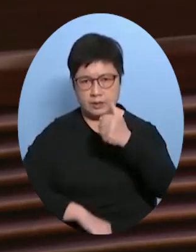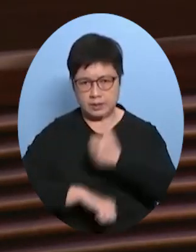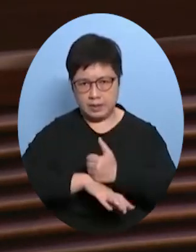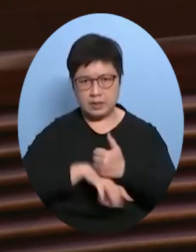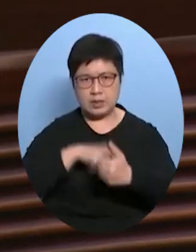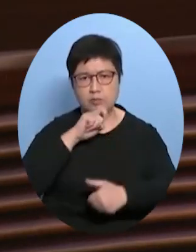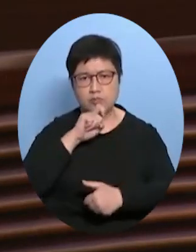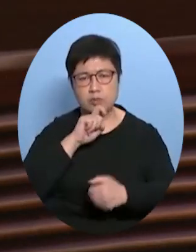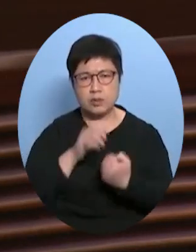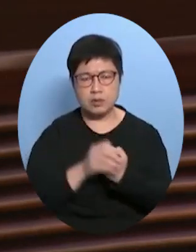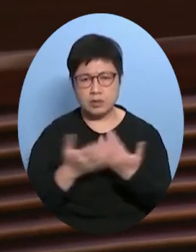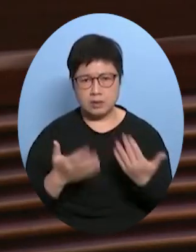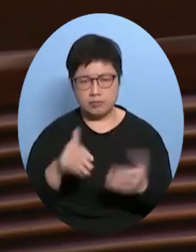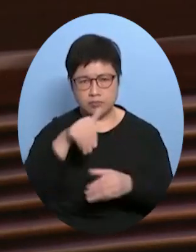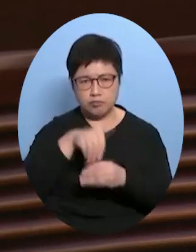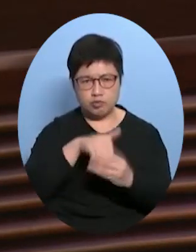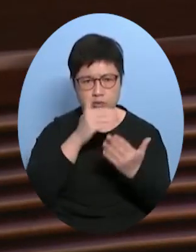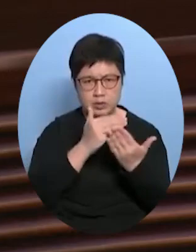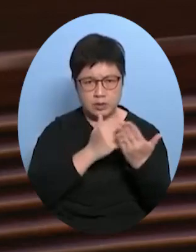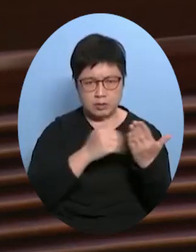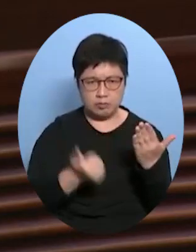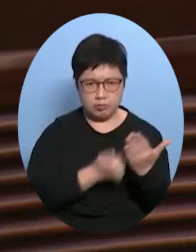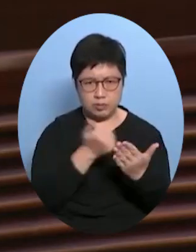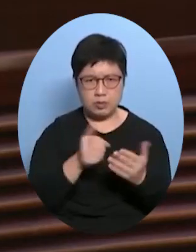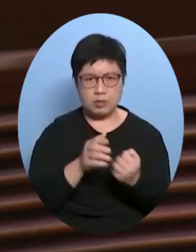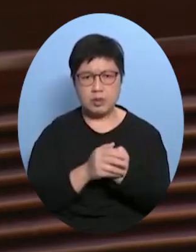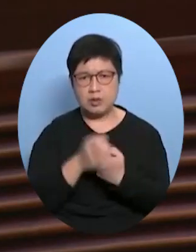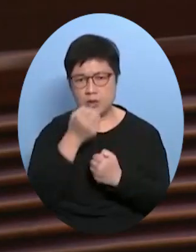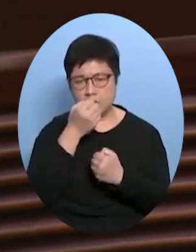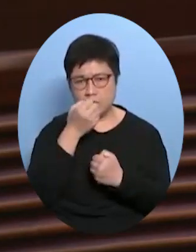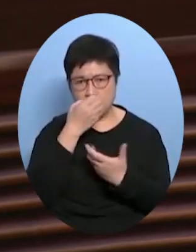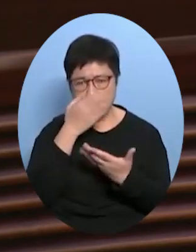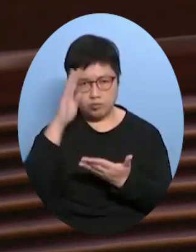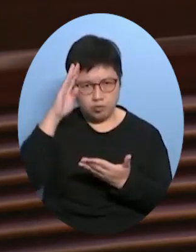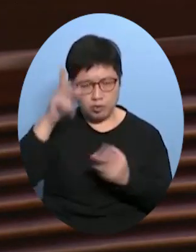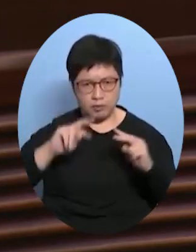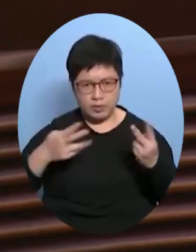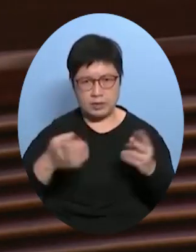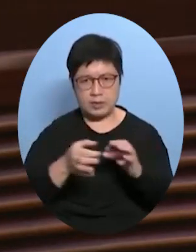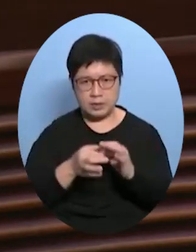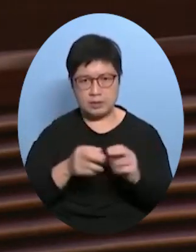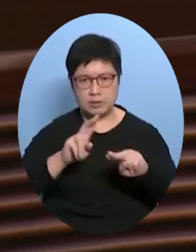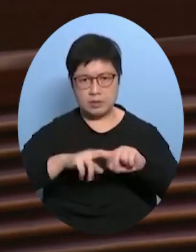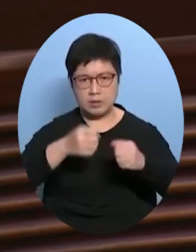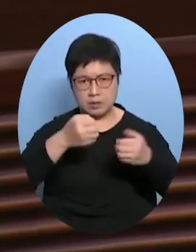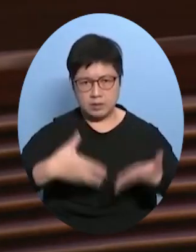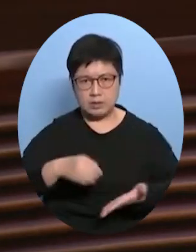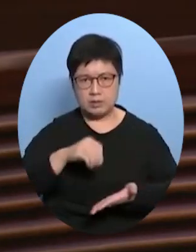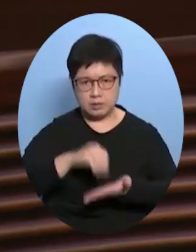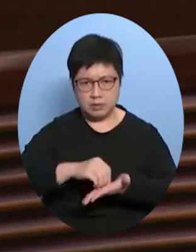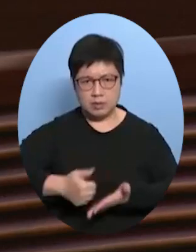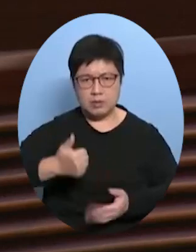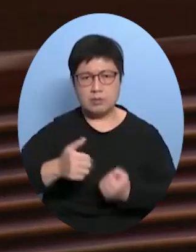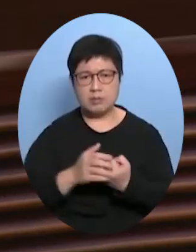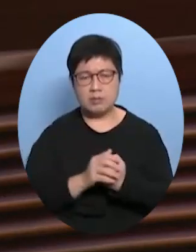竟今次完善選舉制度關係到香港日後的長遠發展、一國兩制的成功落實，以